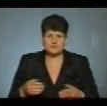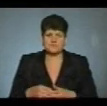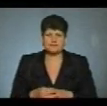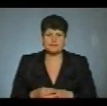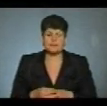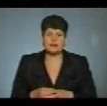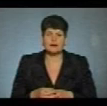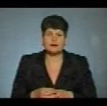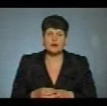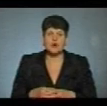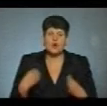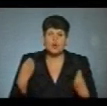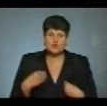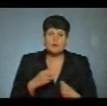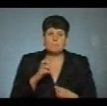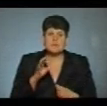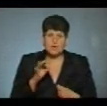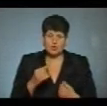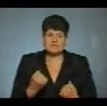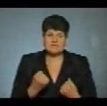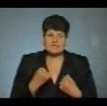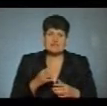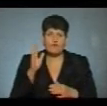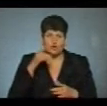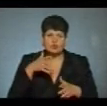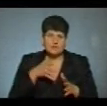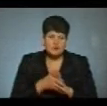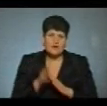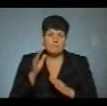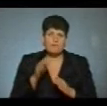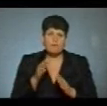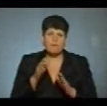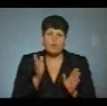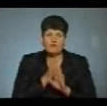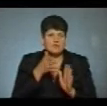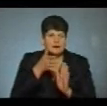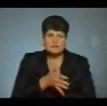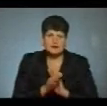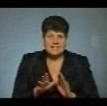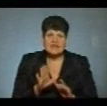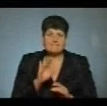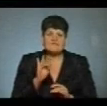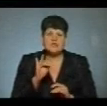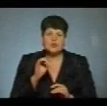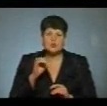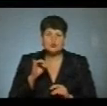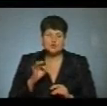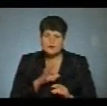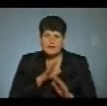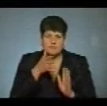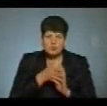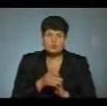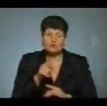здоров'я. Костюми біозахисту, вони є водонепроникні, повітронепроникні і вірусонепроникні. Тому саме